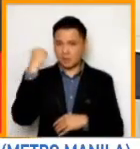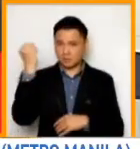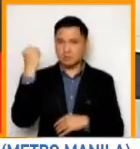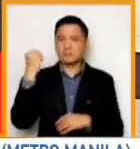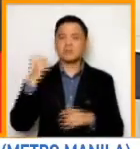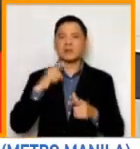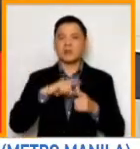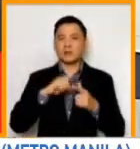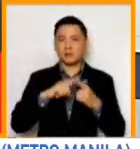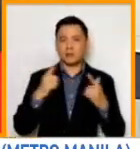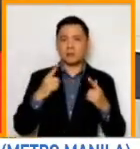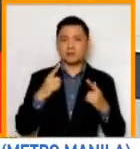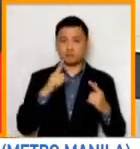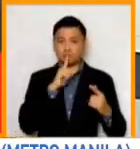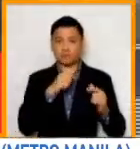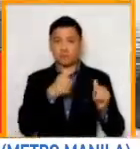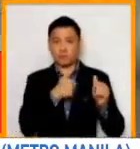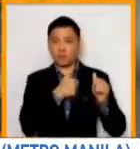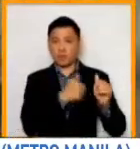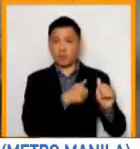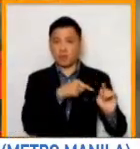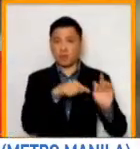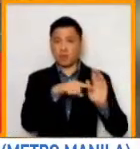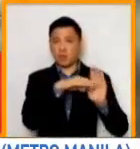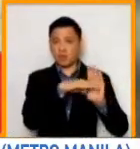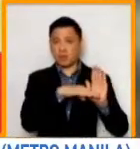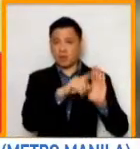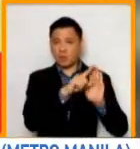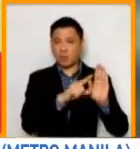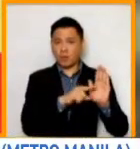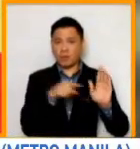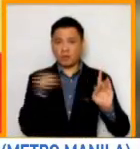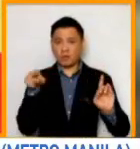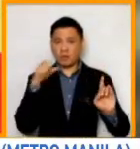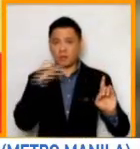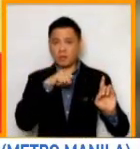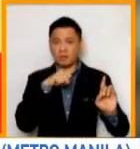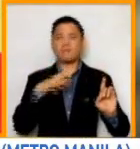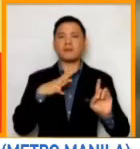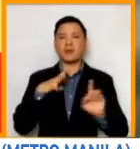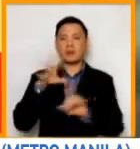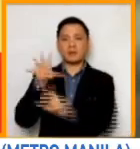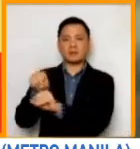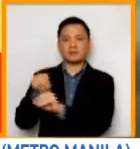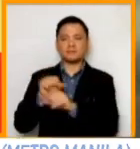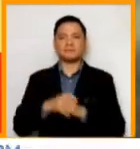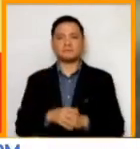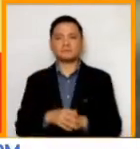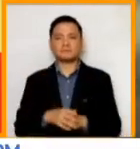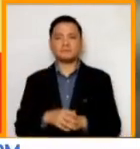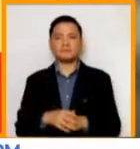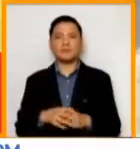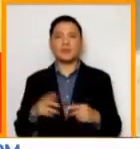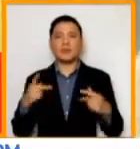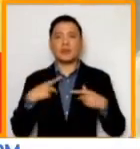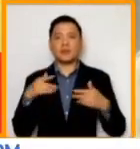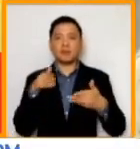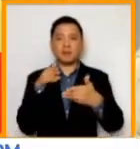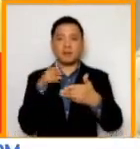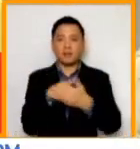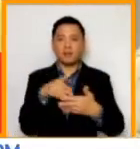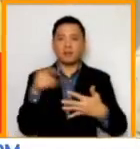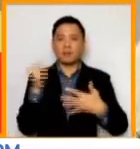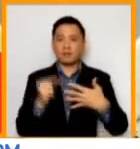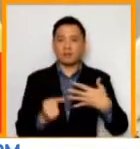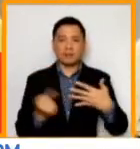batas, hinuli siya doon sa lugar na yon. Kapwa sila nahaharap sa paglabag sa Comprehensive Dangerous Drugs Act at kapwa